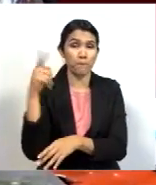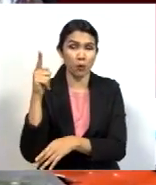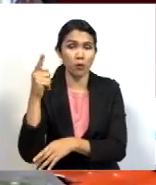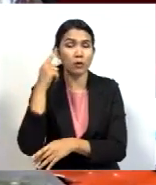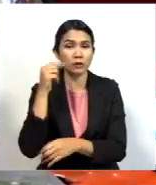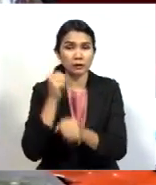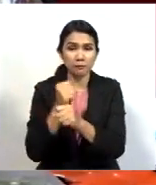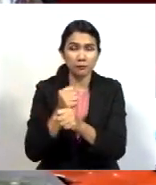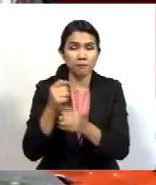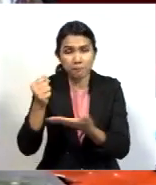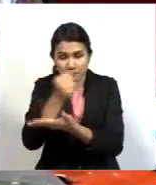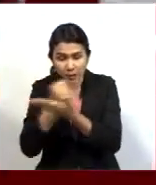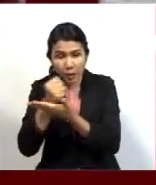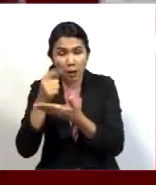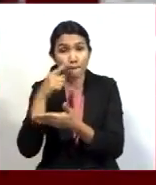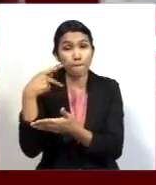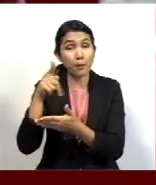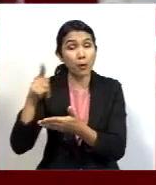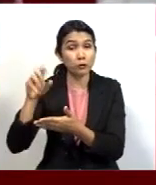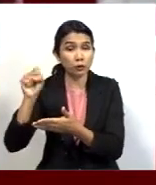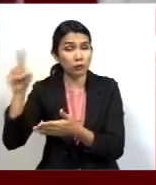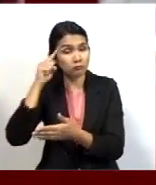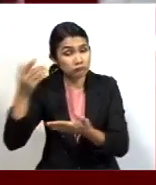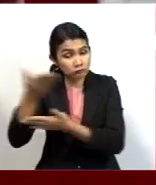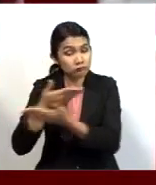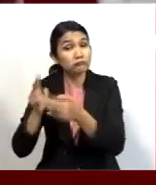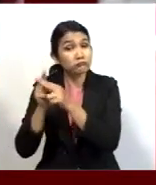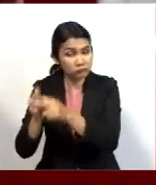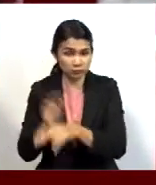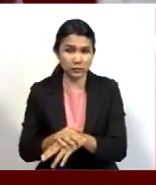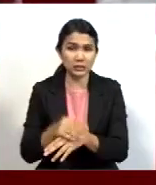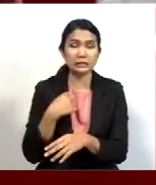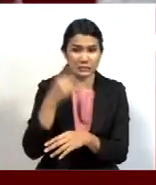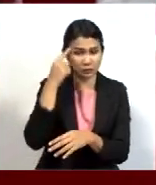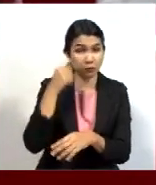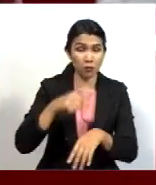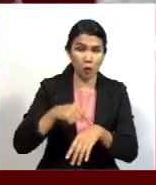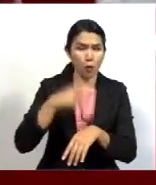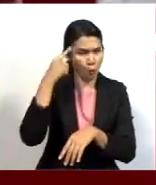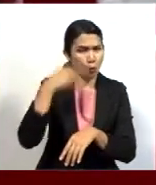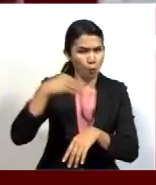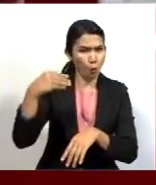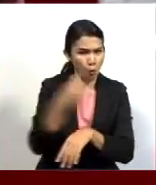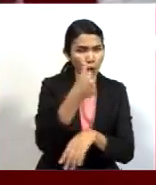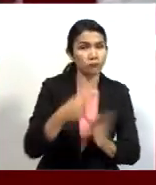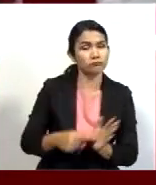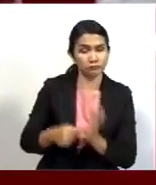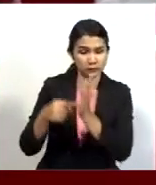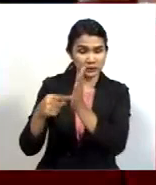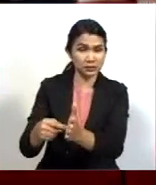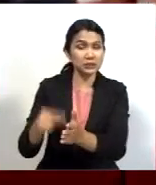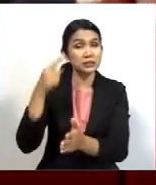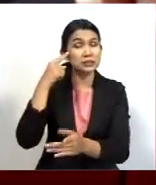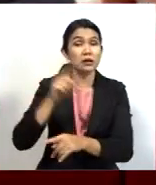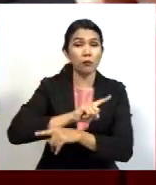การป้องกันและปราบปรามยาเสพติดหรือปปส.พิจารณาต่อไปครับคาดว่าจะเร็วน่าจะได้เสนอข้อเสน